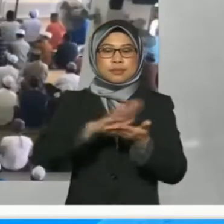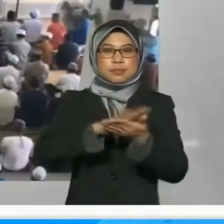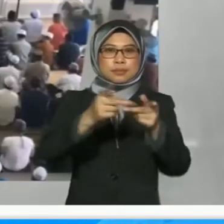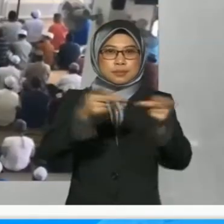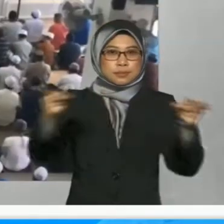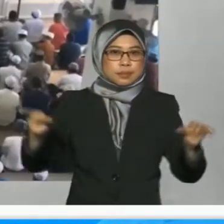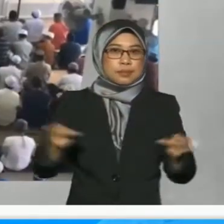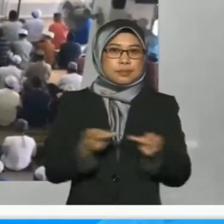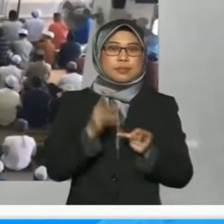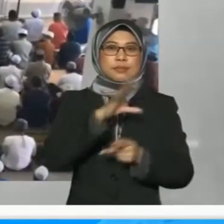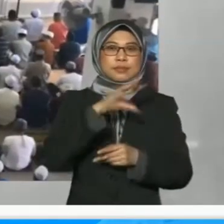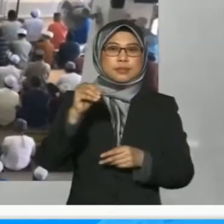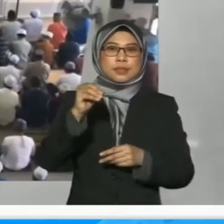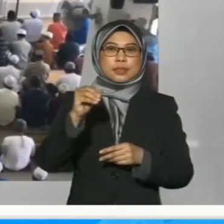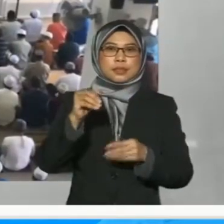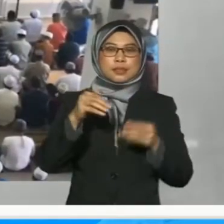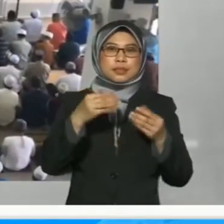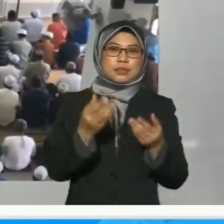selain